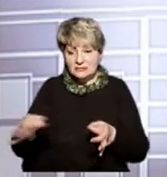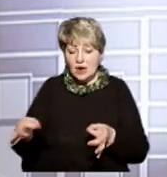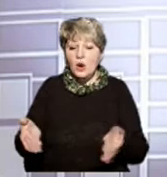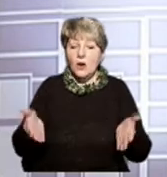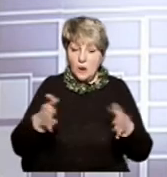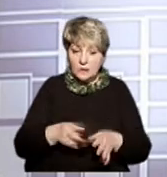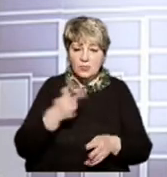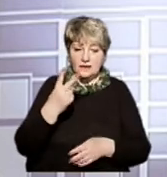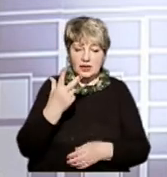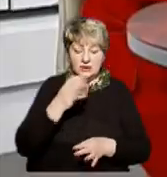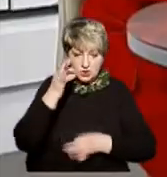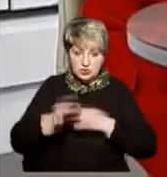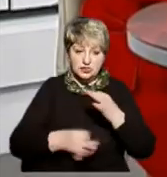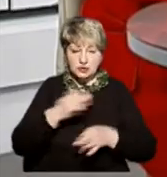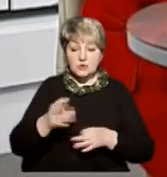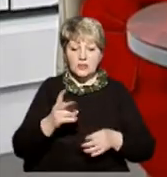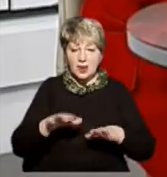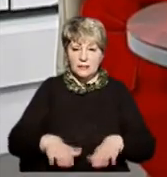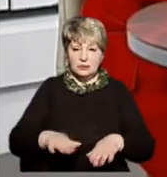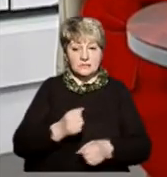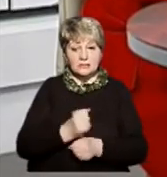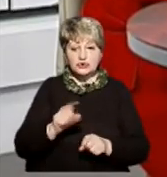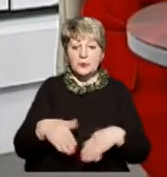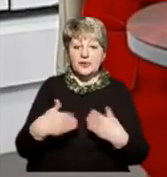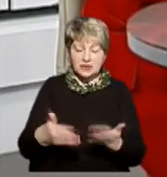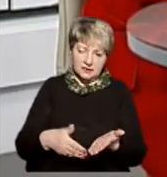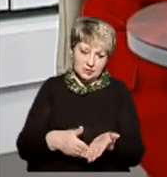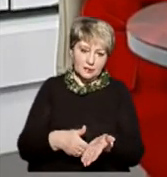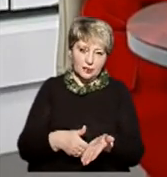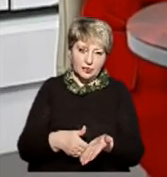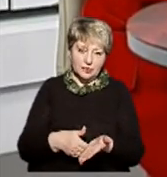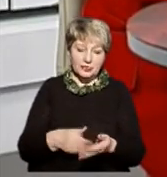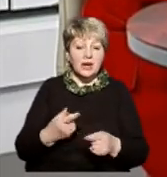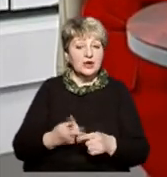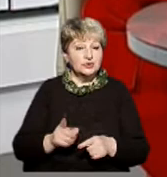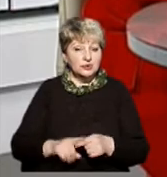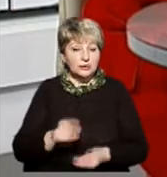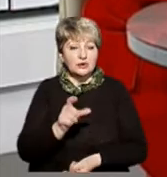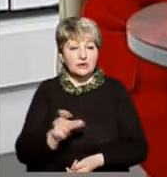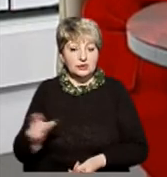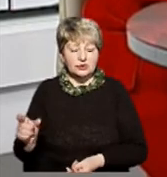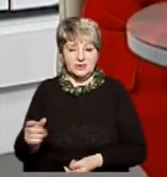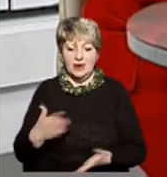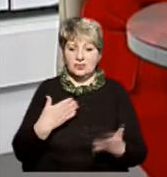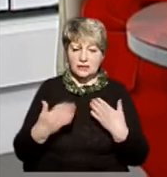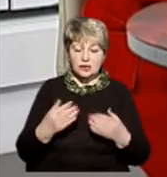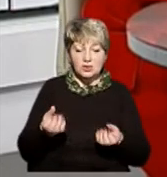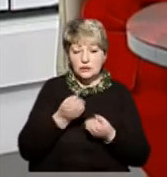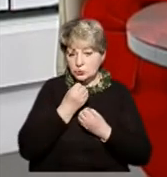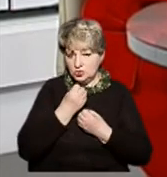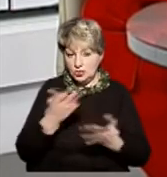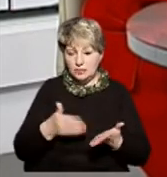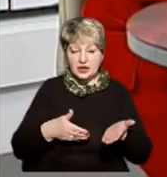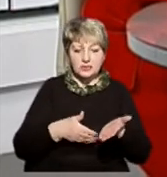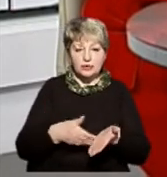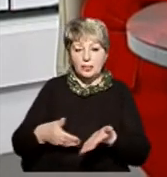на 2, і на 3 доби на роботі для того, щоб надавати допомогу. Тому персонал налаштований дуже добре, вони допомагають